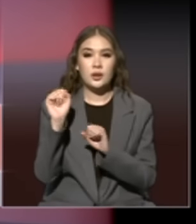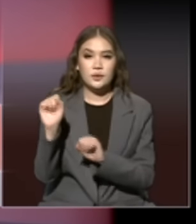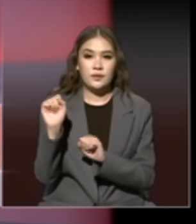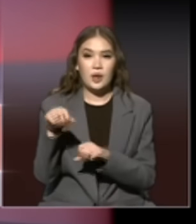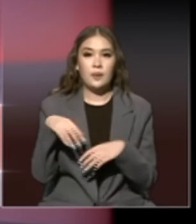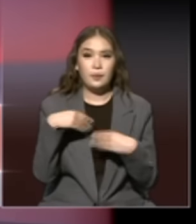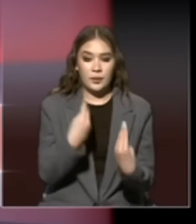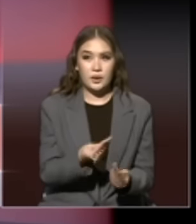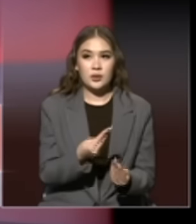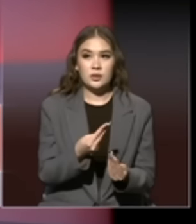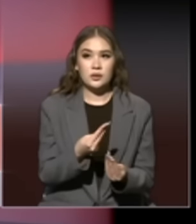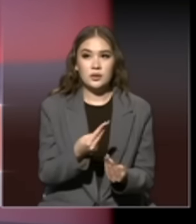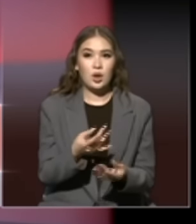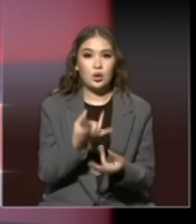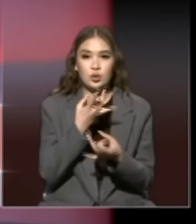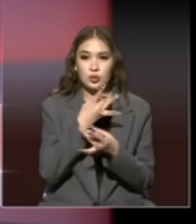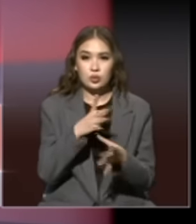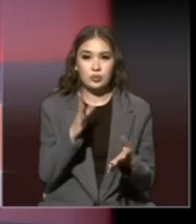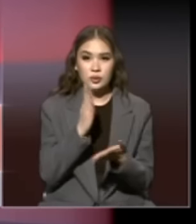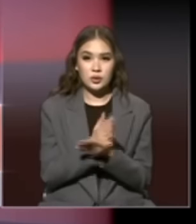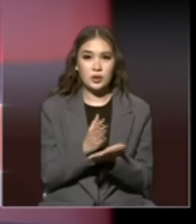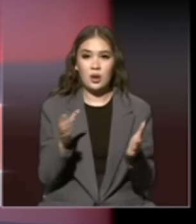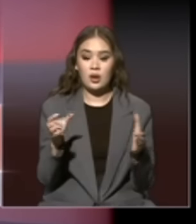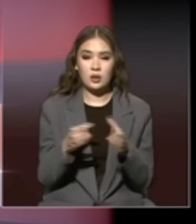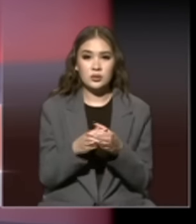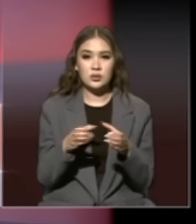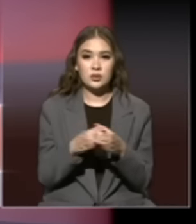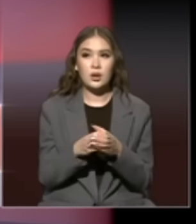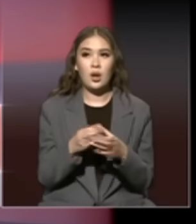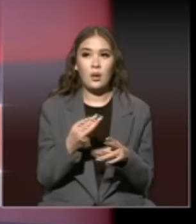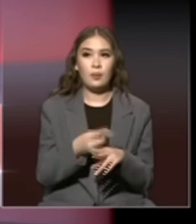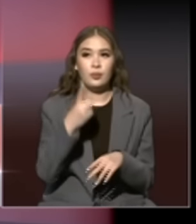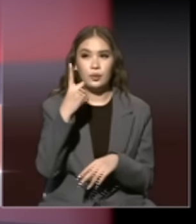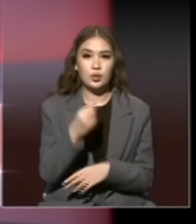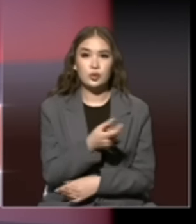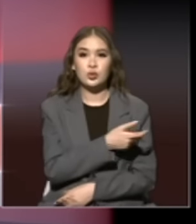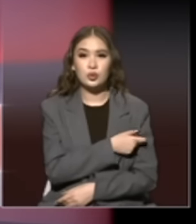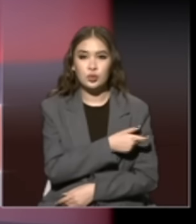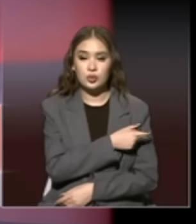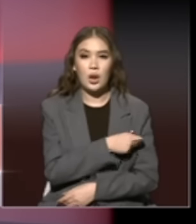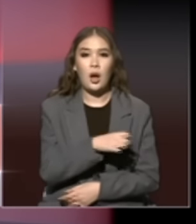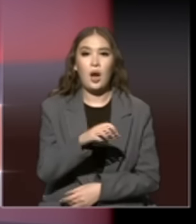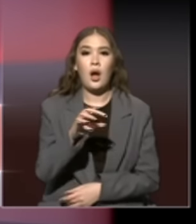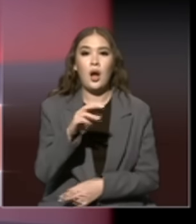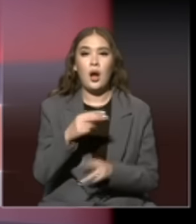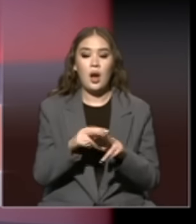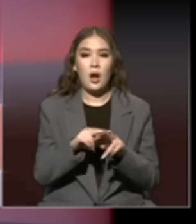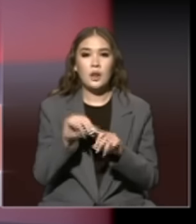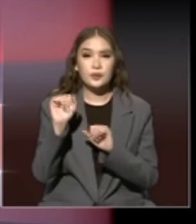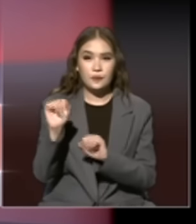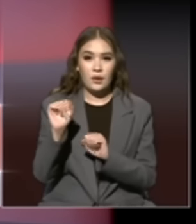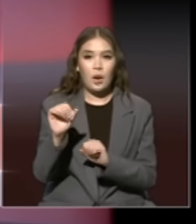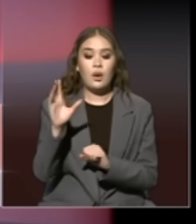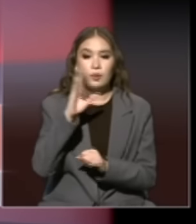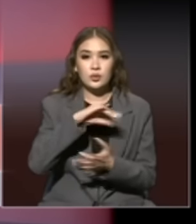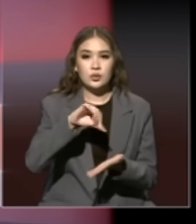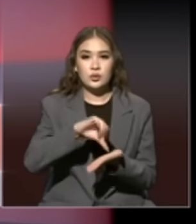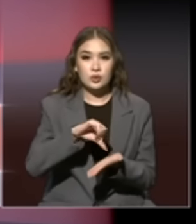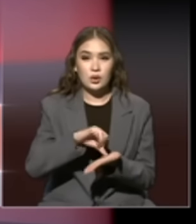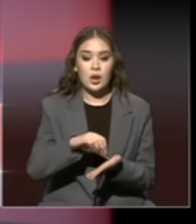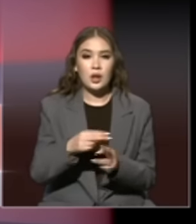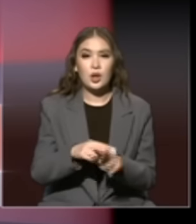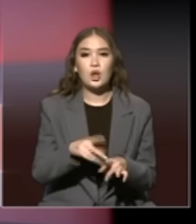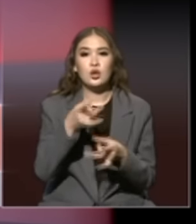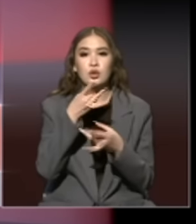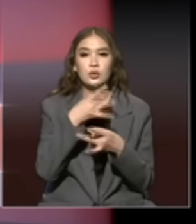басқармасы, адвокаттар коллегиясы барады, иә, любой бір күн дежурный адвокат соған болады, береді. Бұл жерде ойламау керек, әр